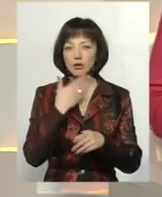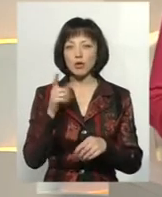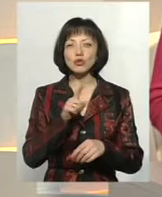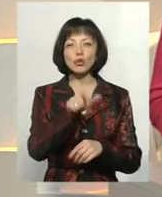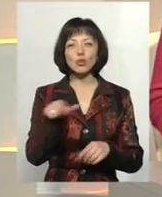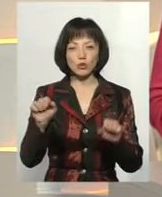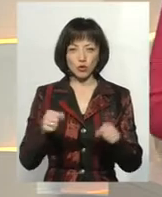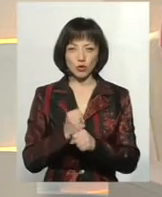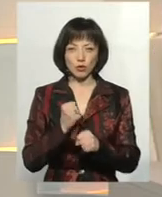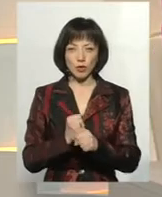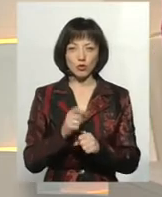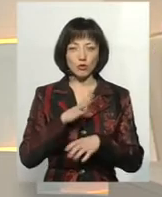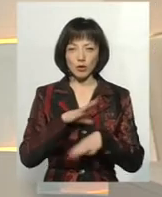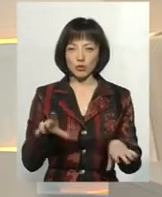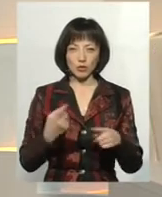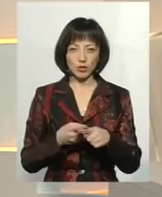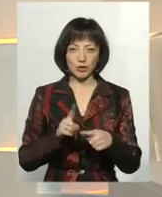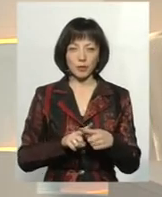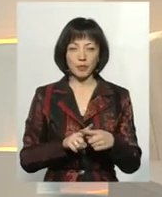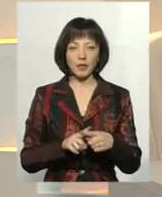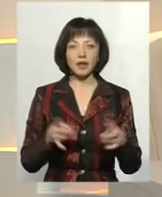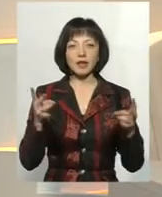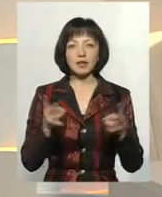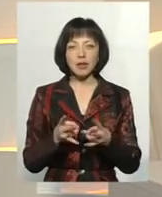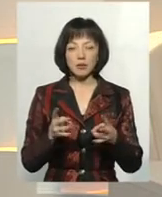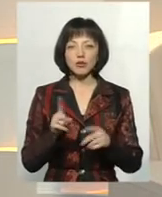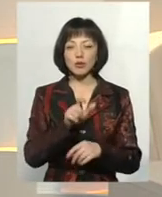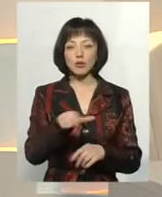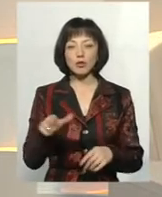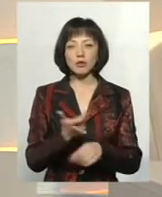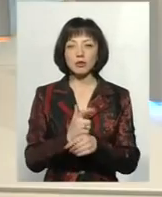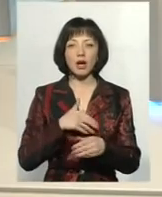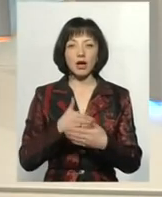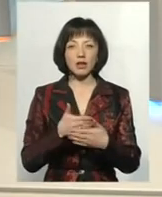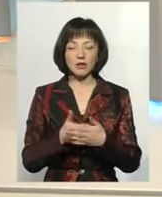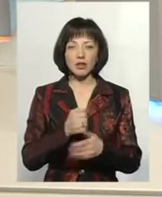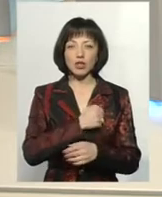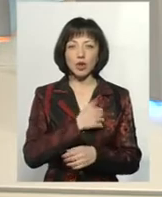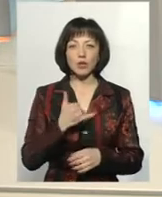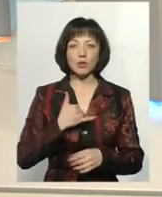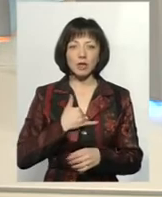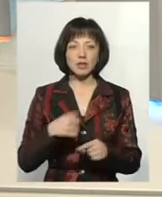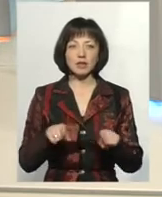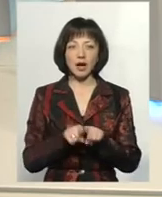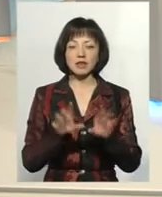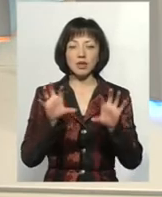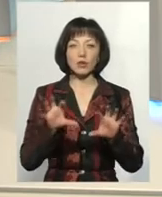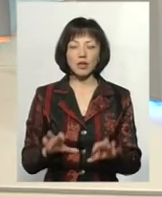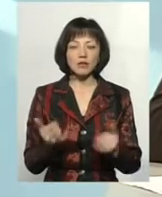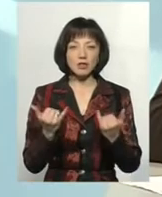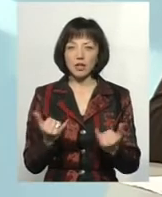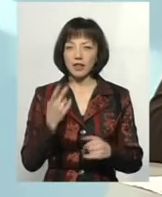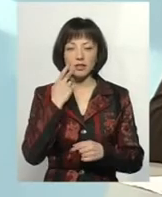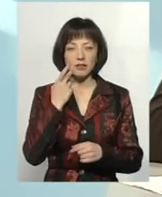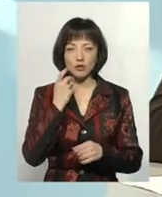громадськість може зробити для того, щоб уникнути такої ситуації? Мабуть, треба, щоб громадськість була більш активнішою. На жаль, нас таке законодавство зараз, що не